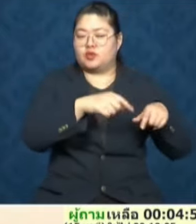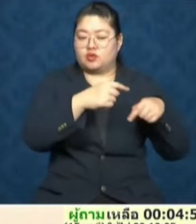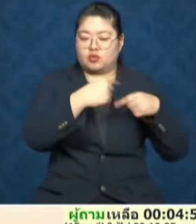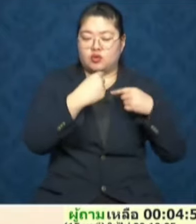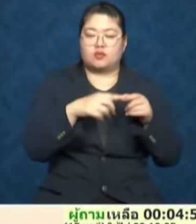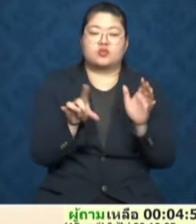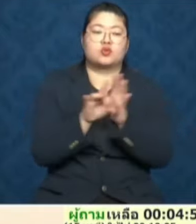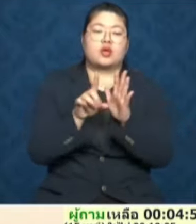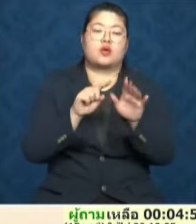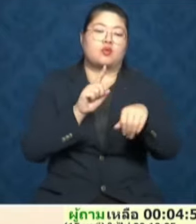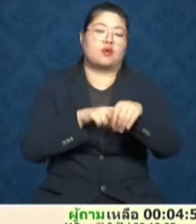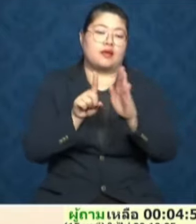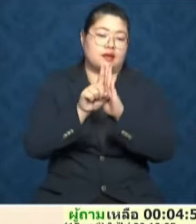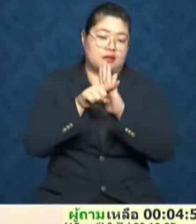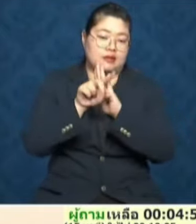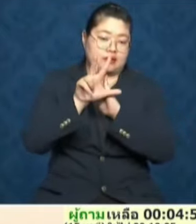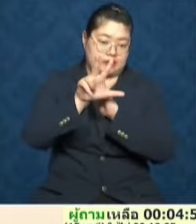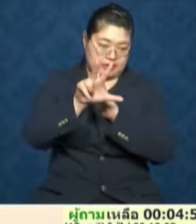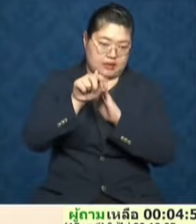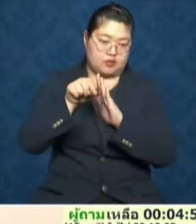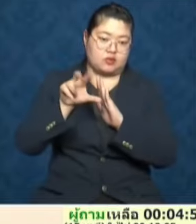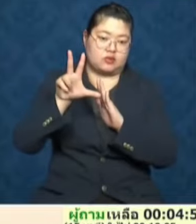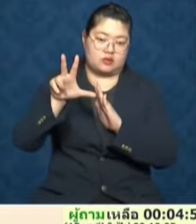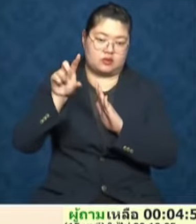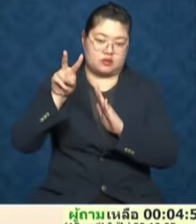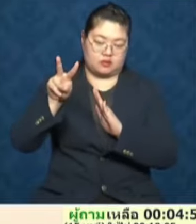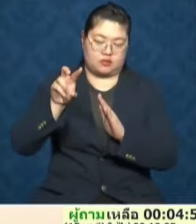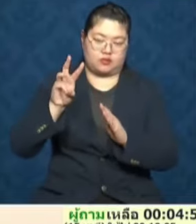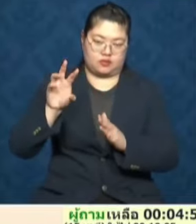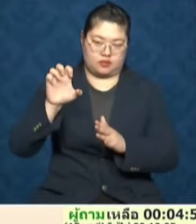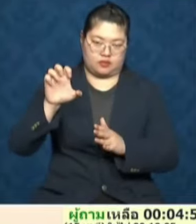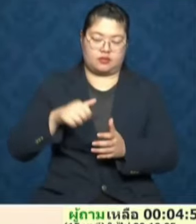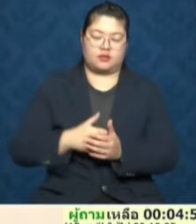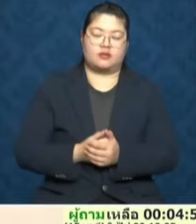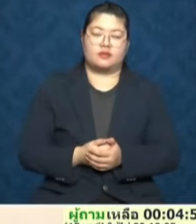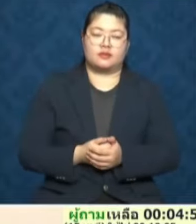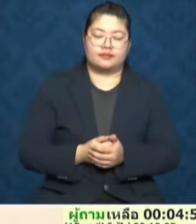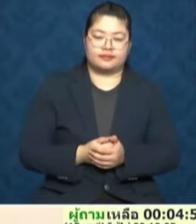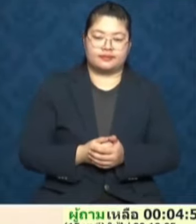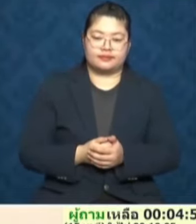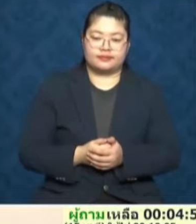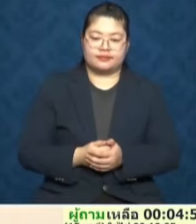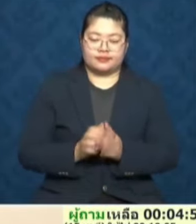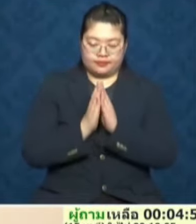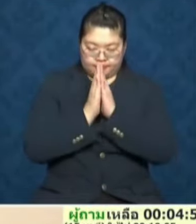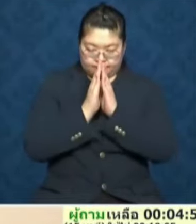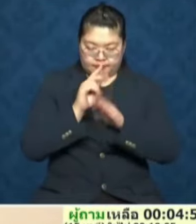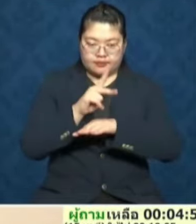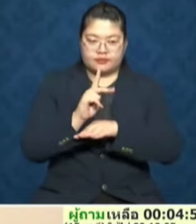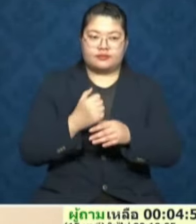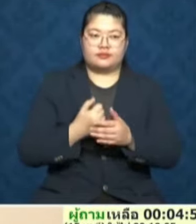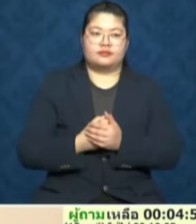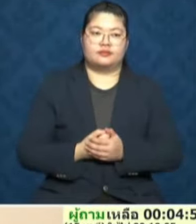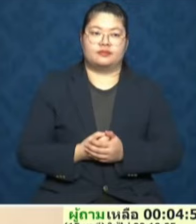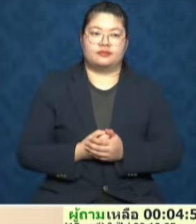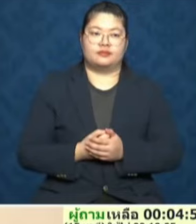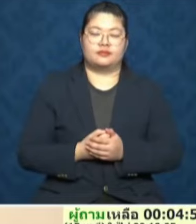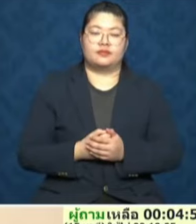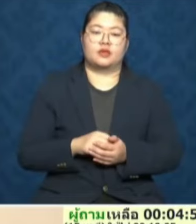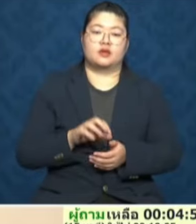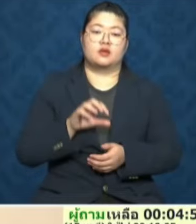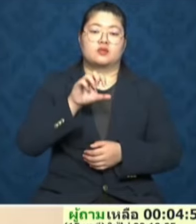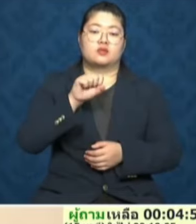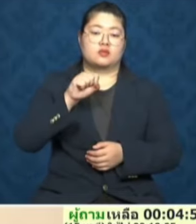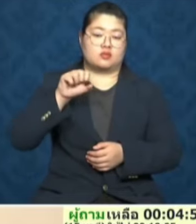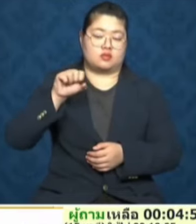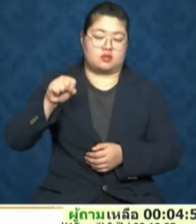บเรีธรรทานพาผู้แนรัศัรนที่เขารบ พิพัรา วิเจฆคุสมา